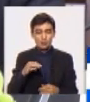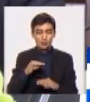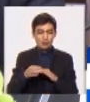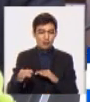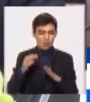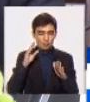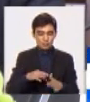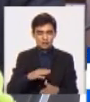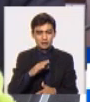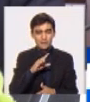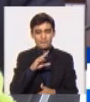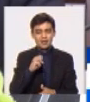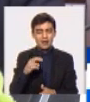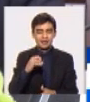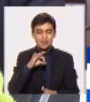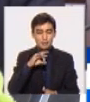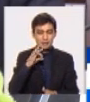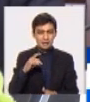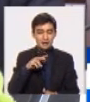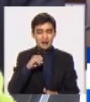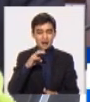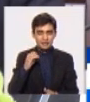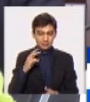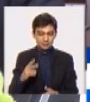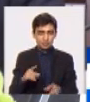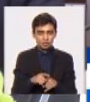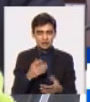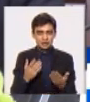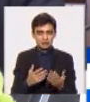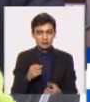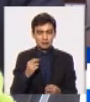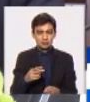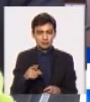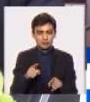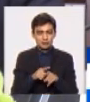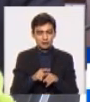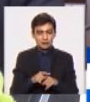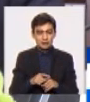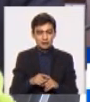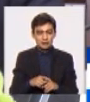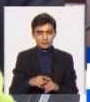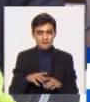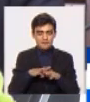у Владимира Ильича Ленина, это до власти дофини.